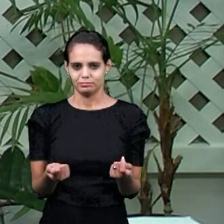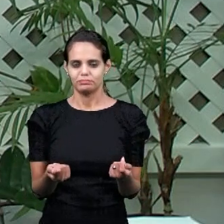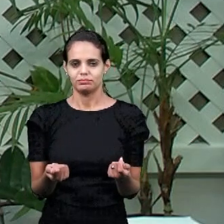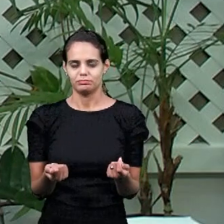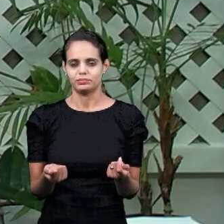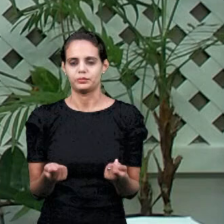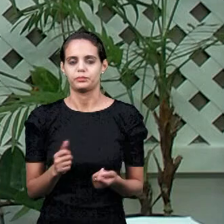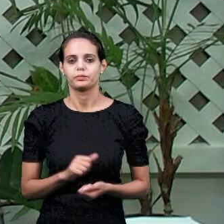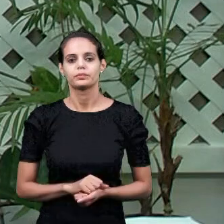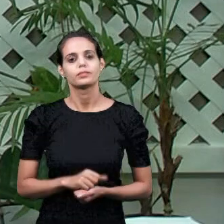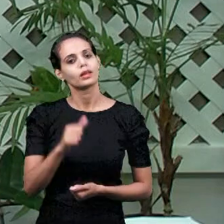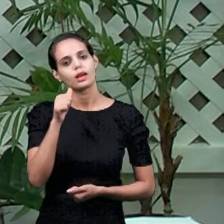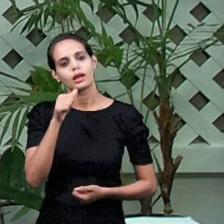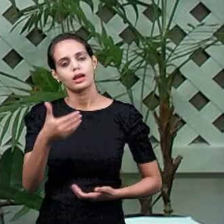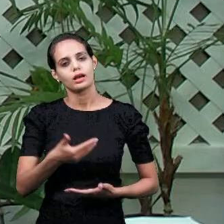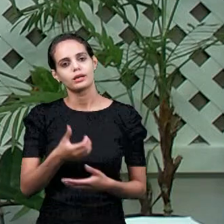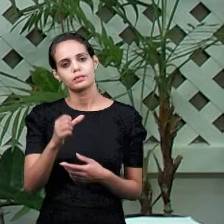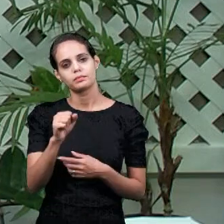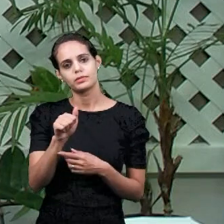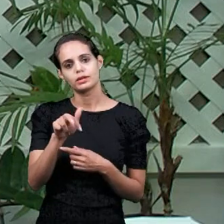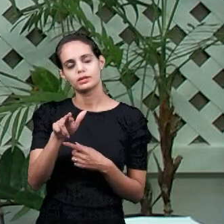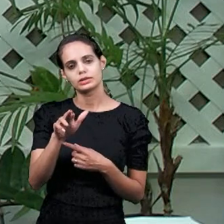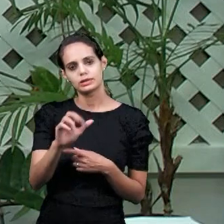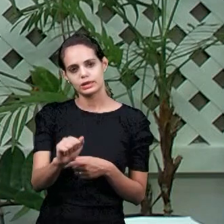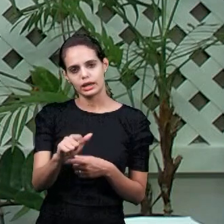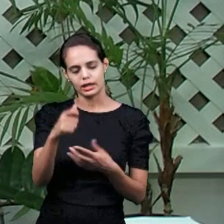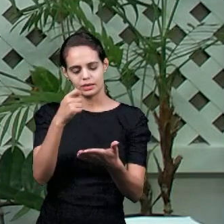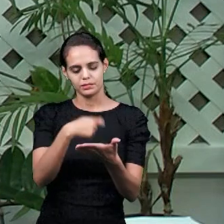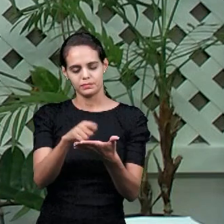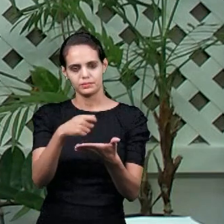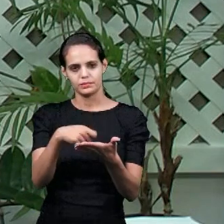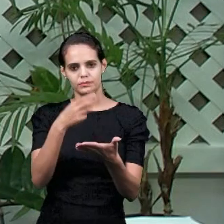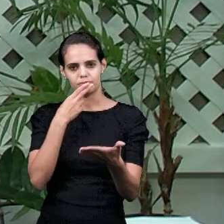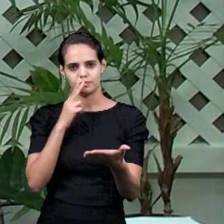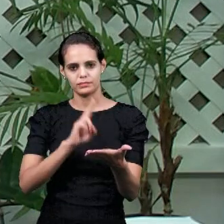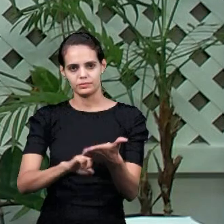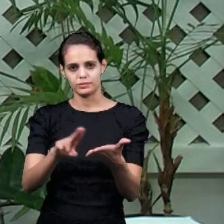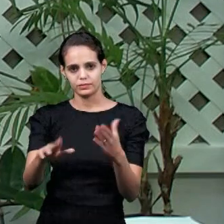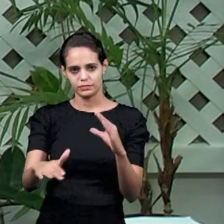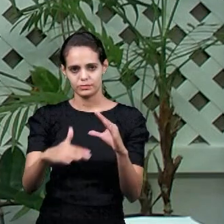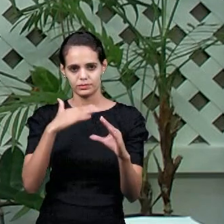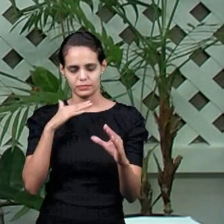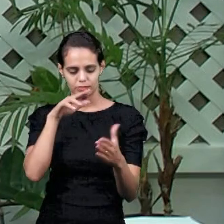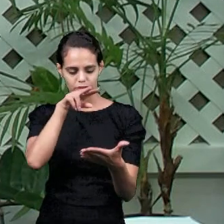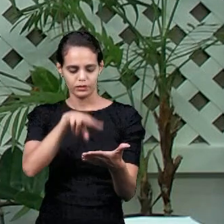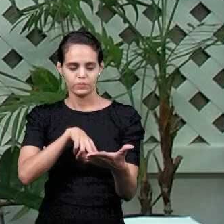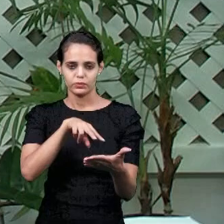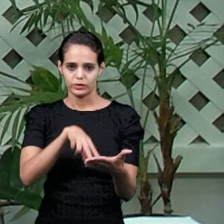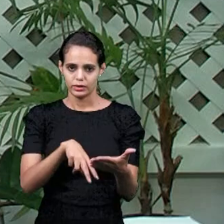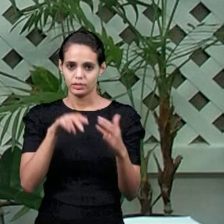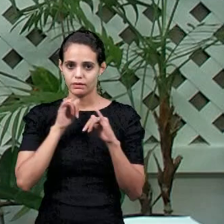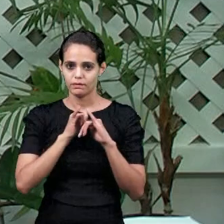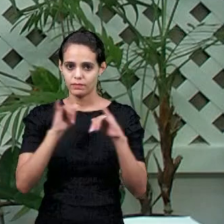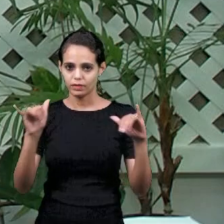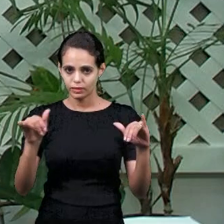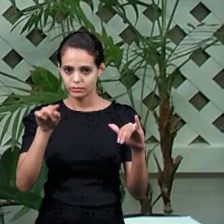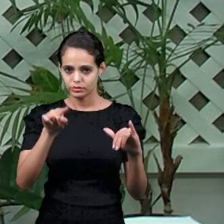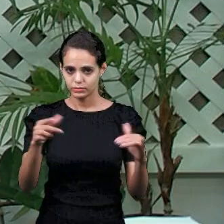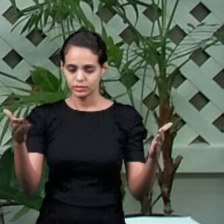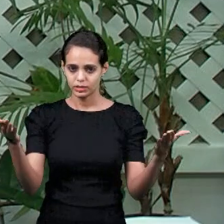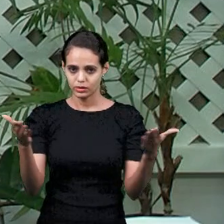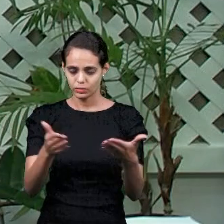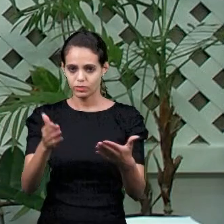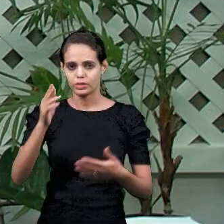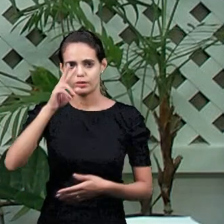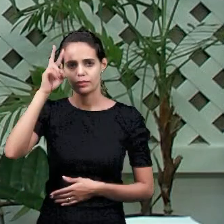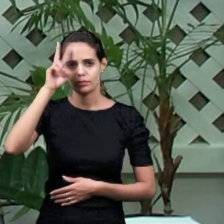Petra et je veux vous dire une chose, ça, en vérité, cela serait une histoire qui devait